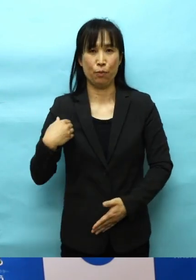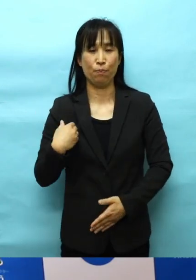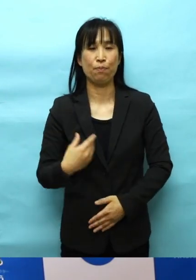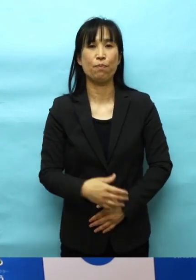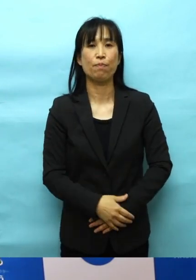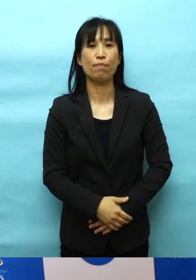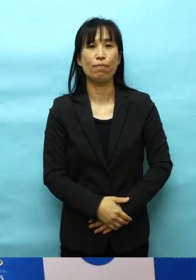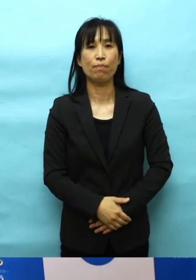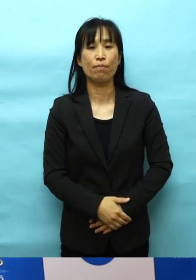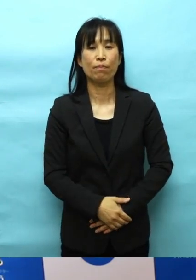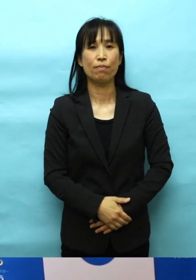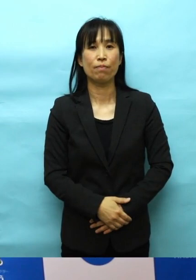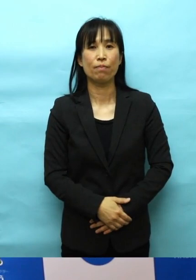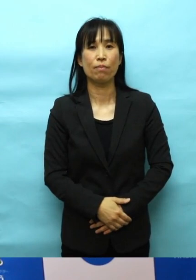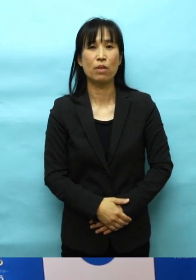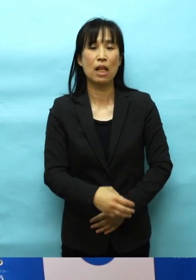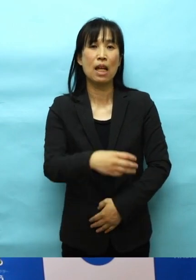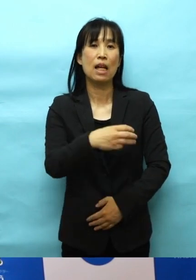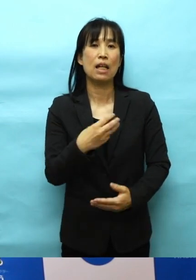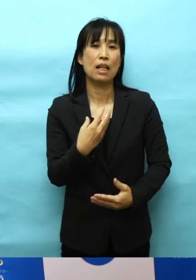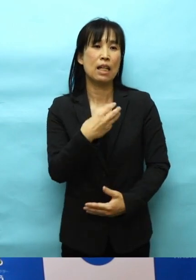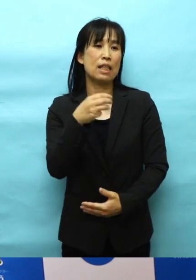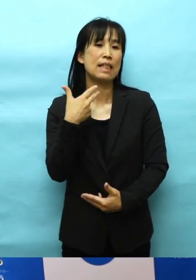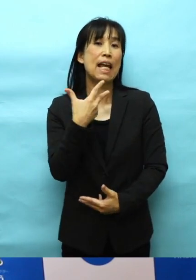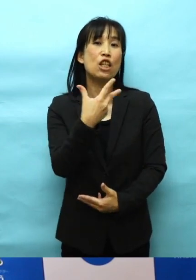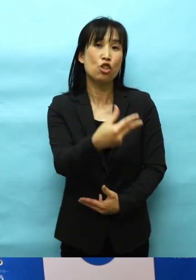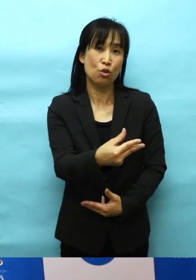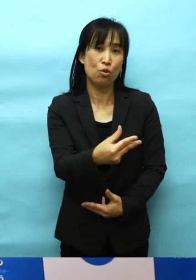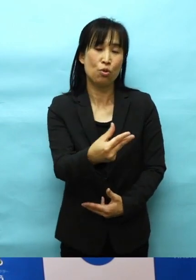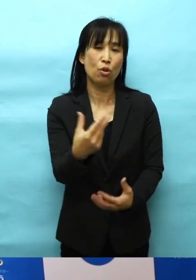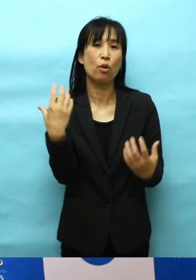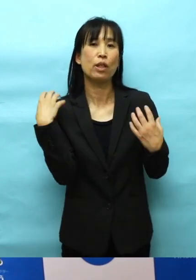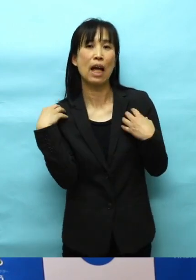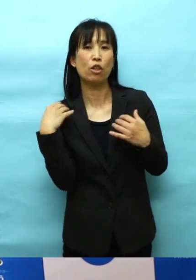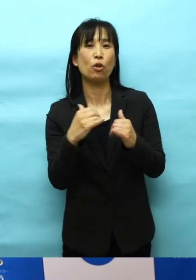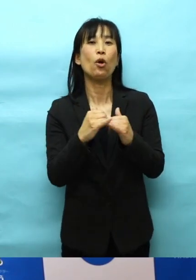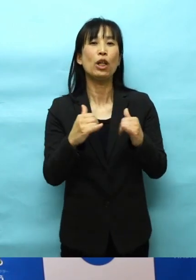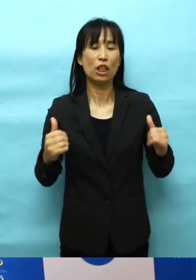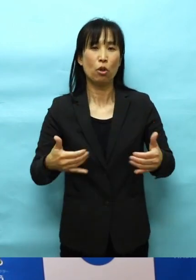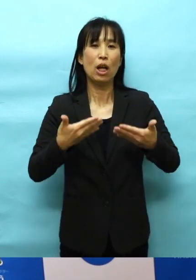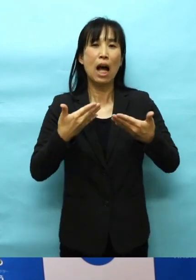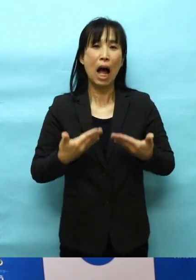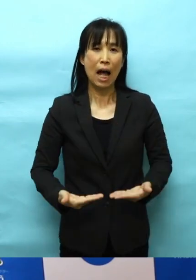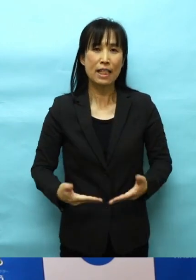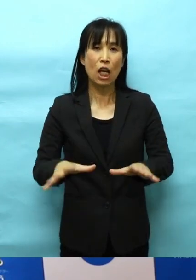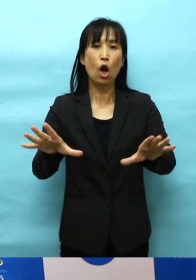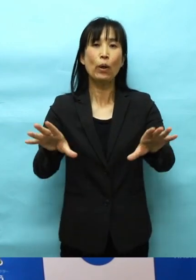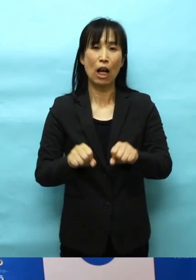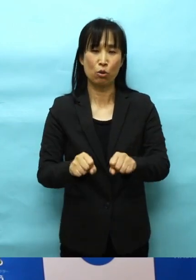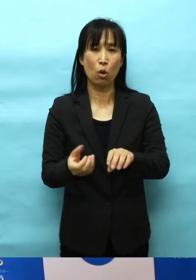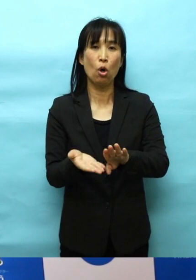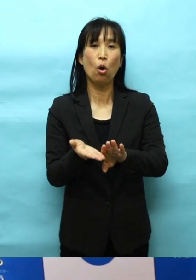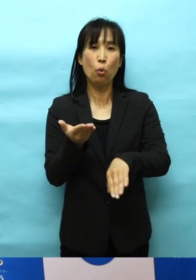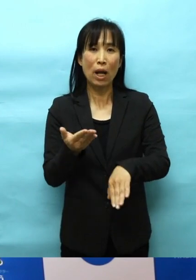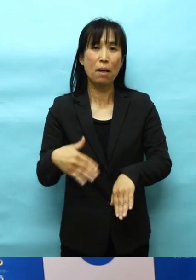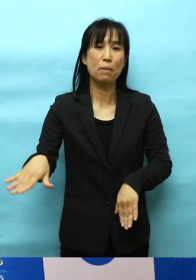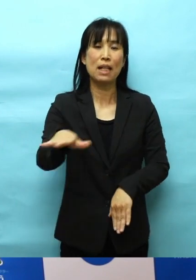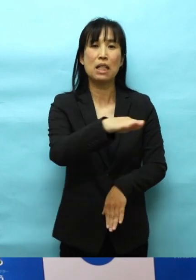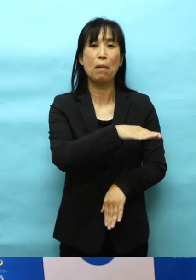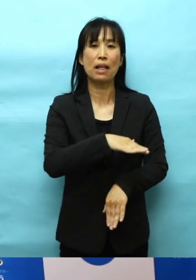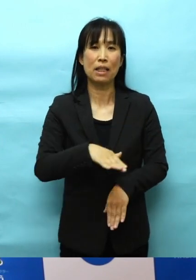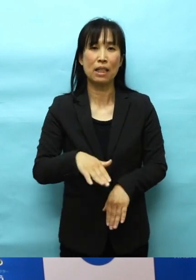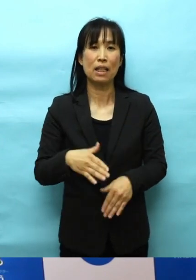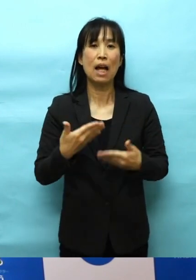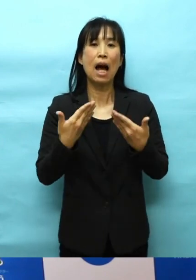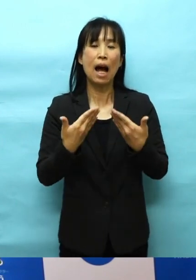となっております。接種に従事していただく方の安全を確保した上で、市民の